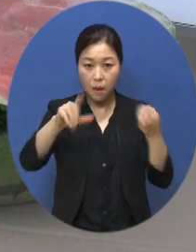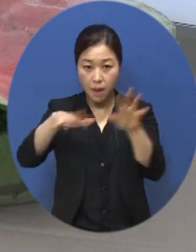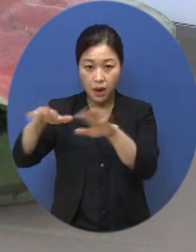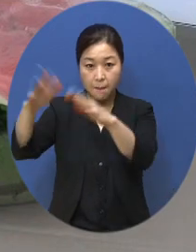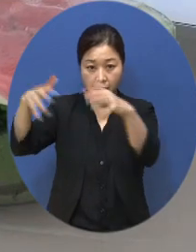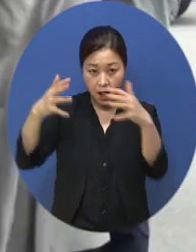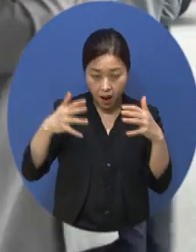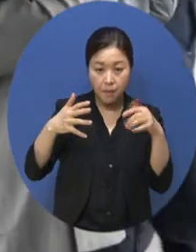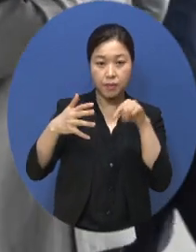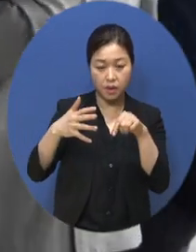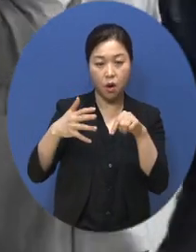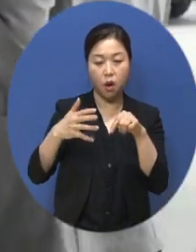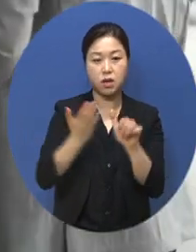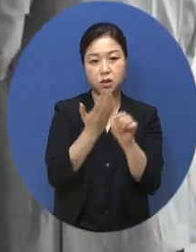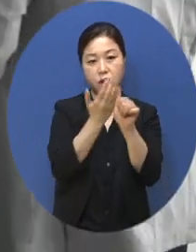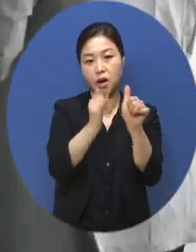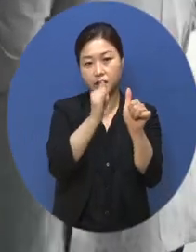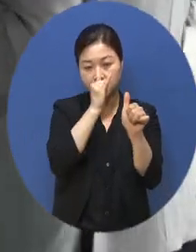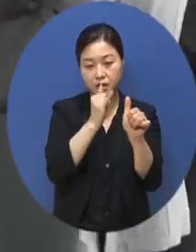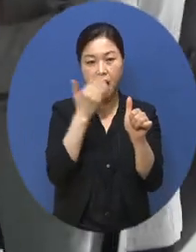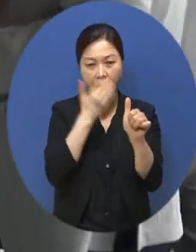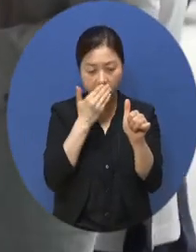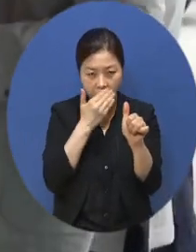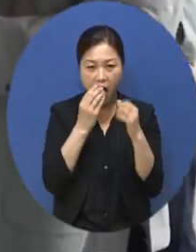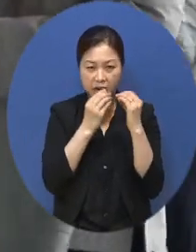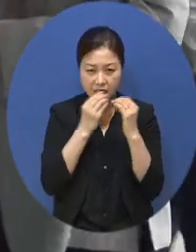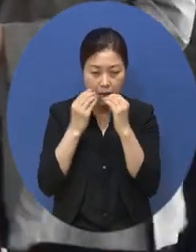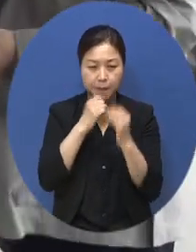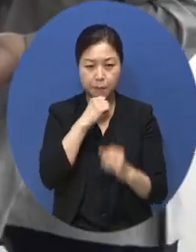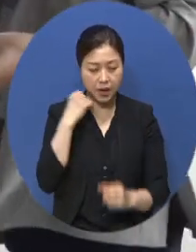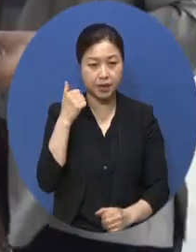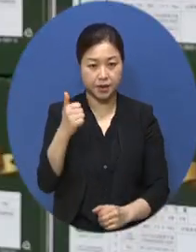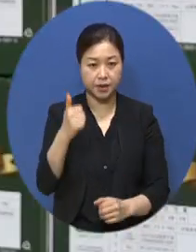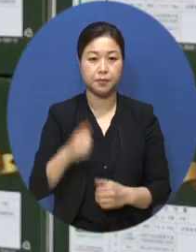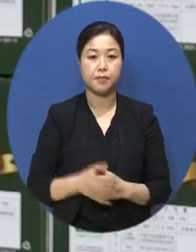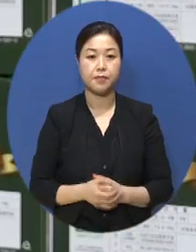육질이 아삭한 맛이 일품으로 고창 대표 농산물 중 하나입니다.